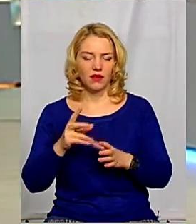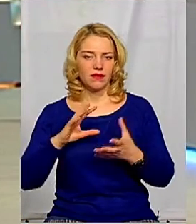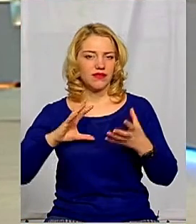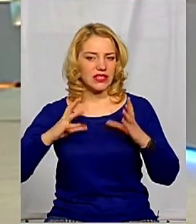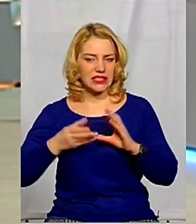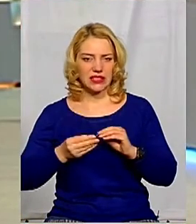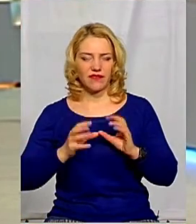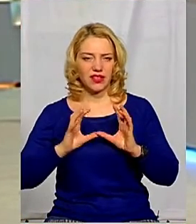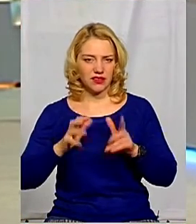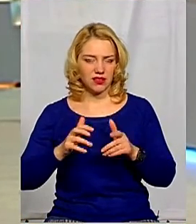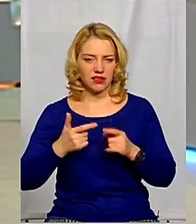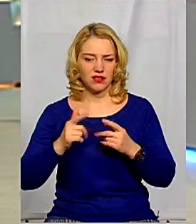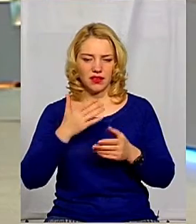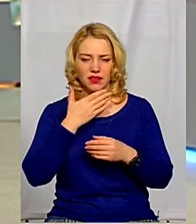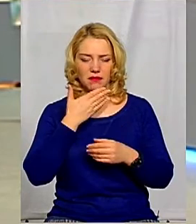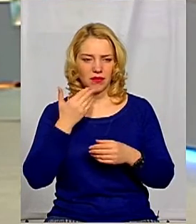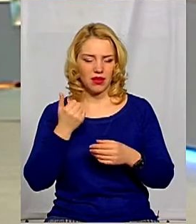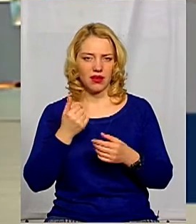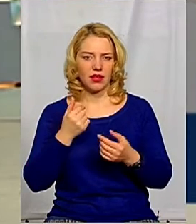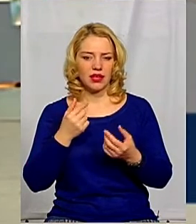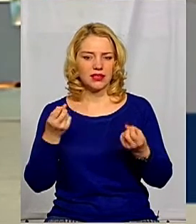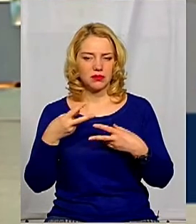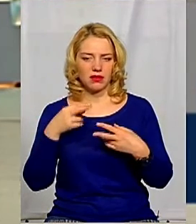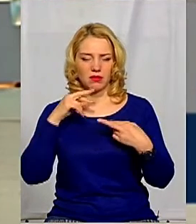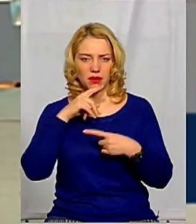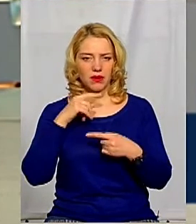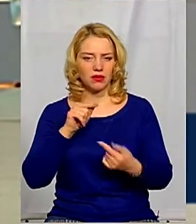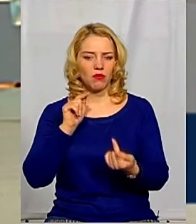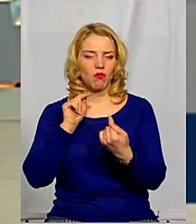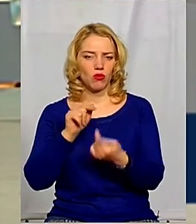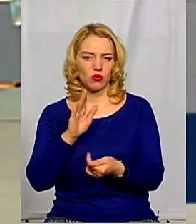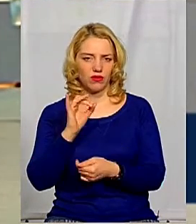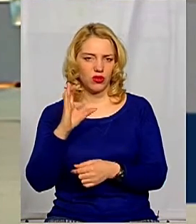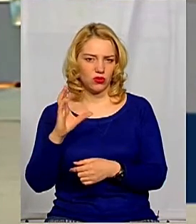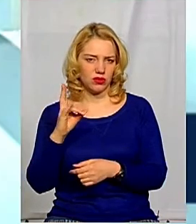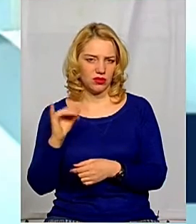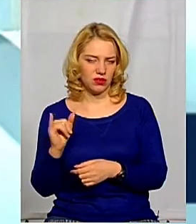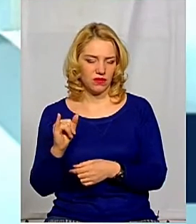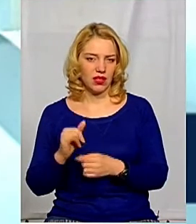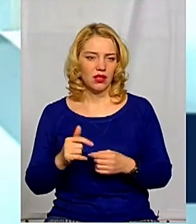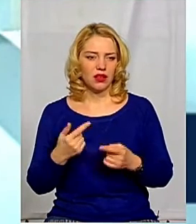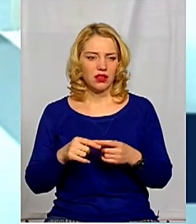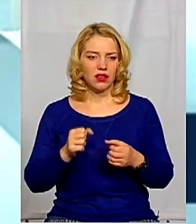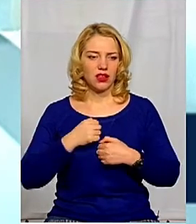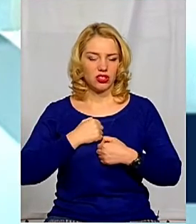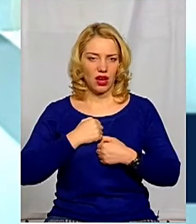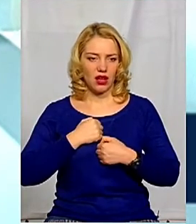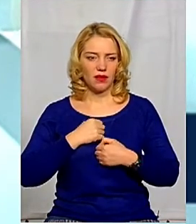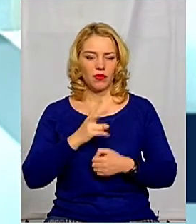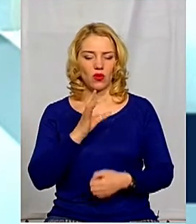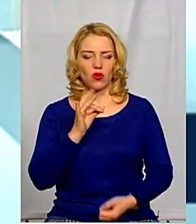мало препарати прямої противірусної дії до більшості вірусних хвороб. І, на жаль,